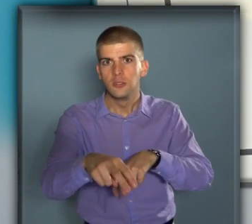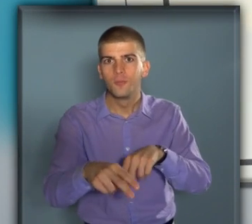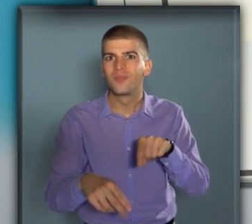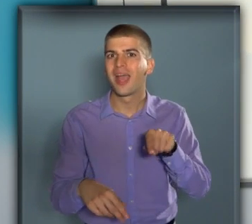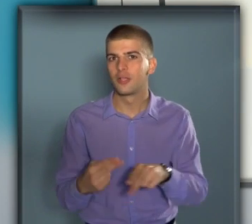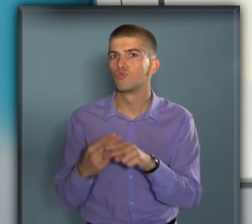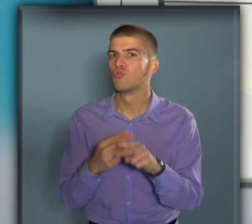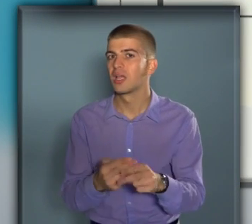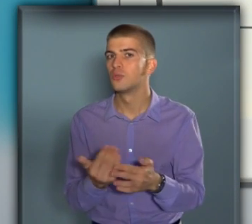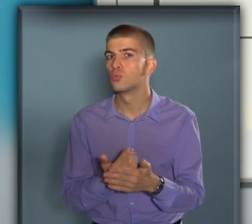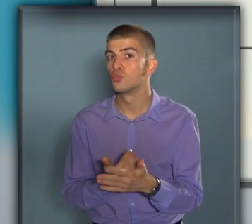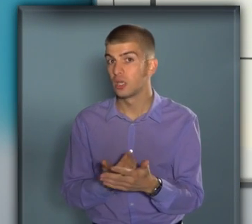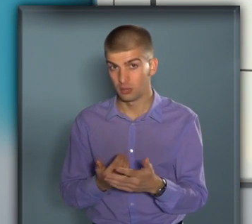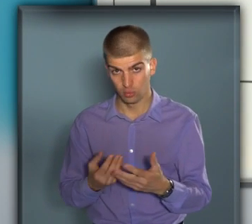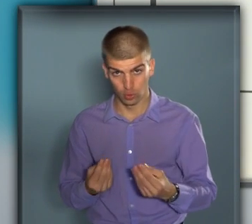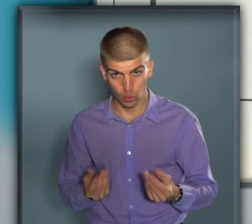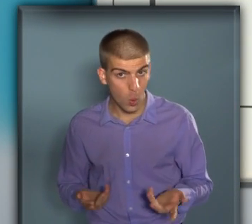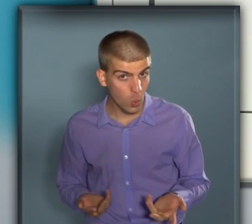ilyenfajta segítségre?